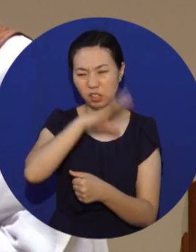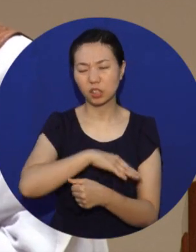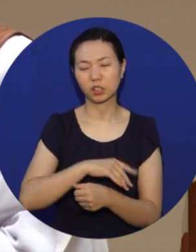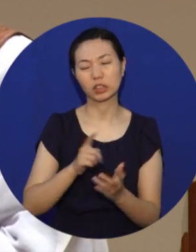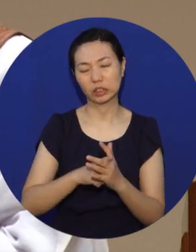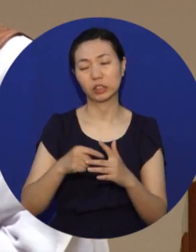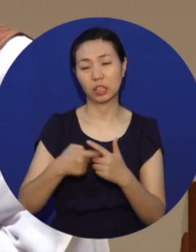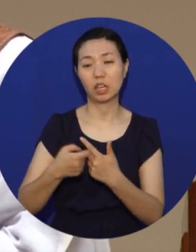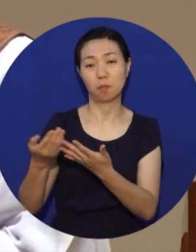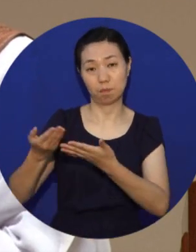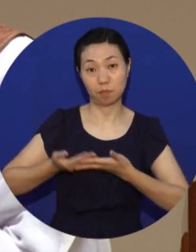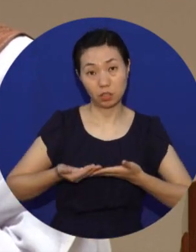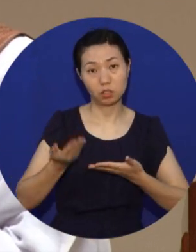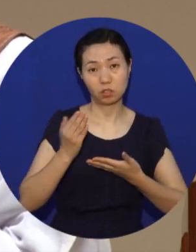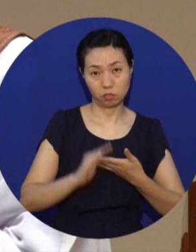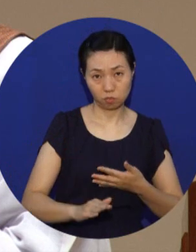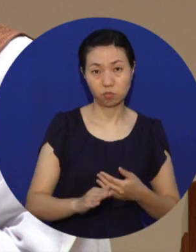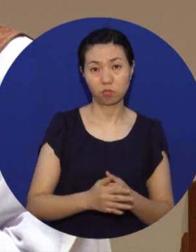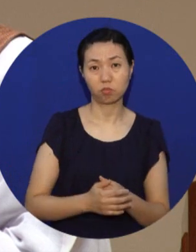넘어간 거지.